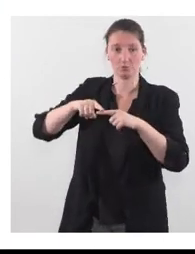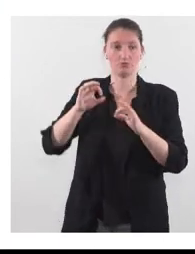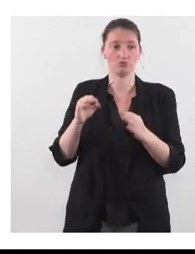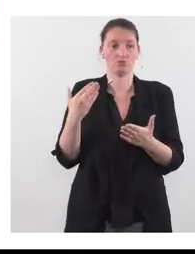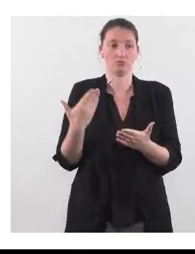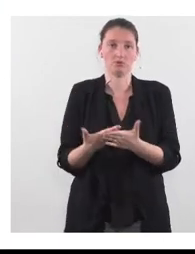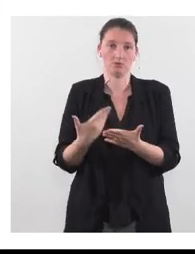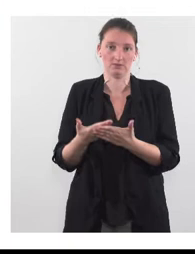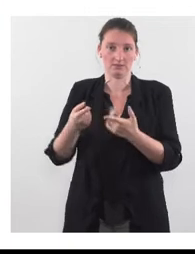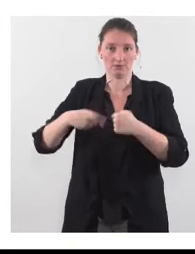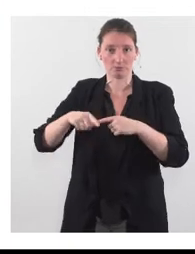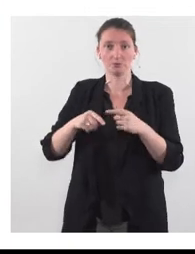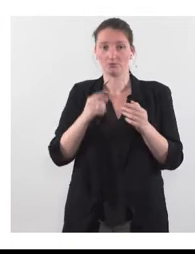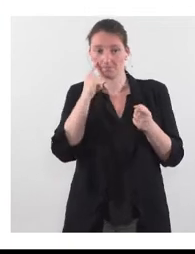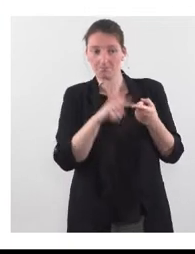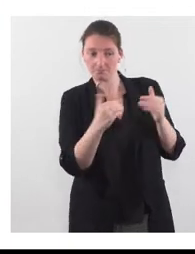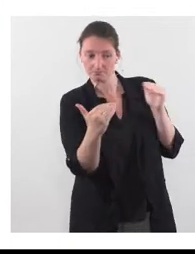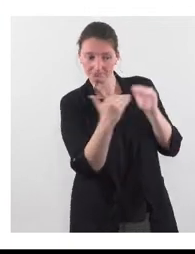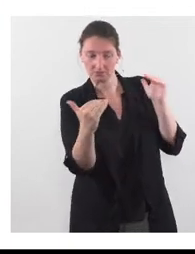commission d'égalité de traitement. Premièrement,